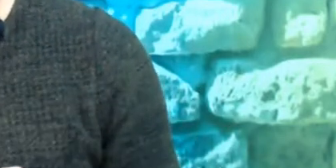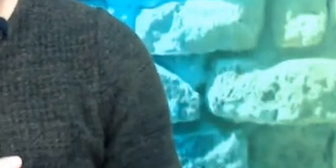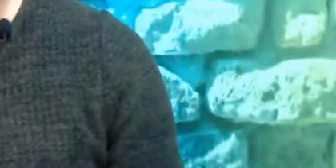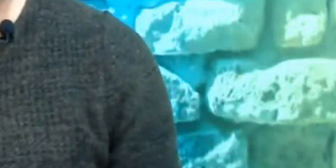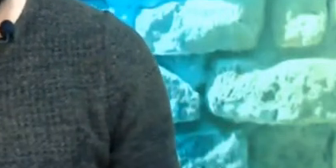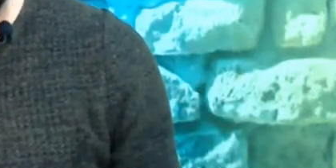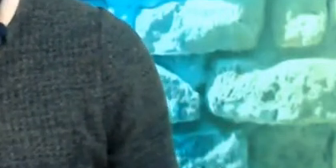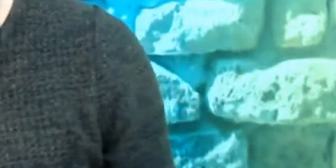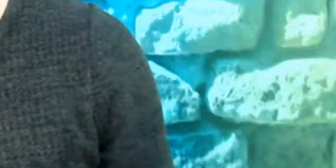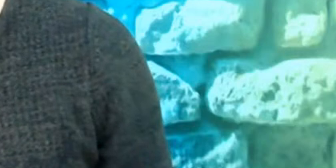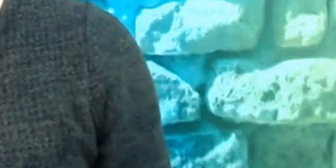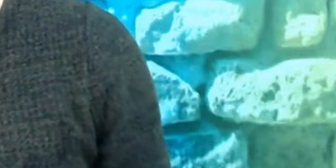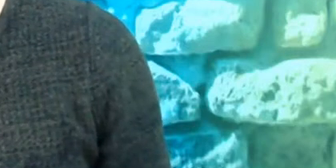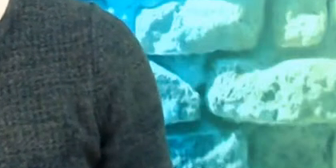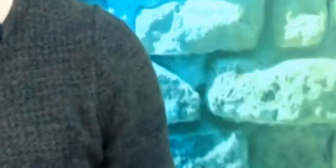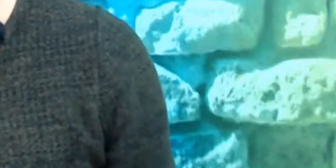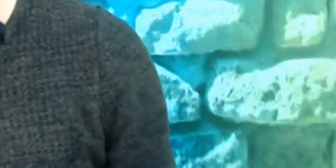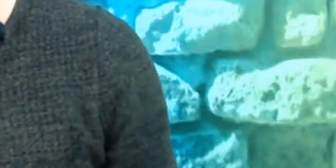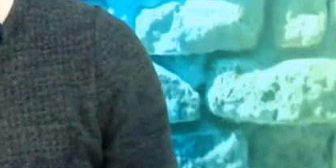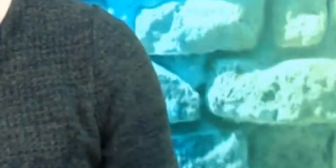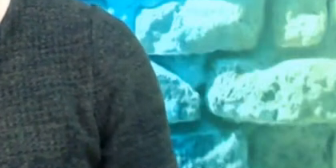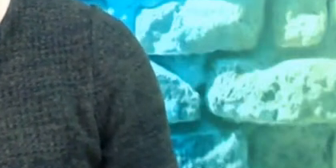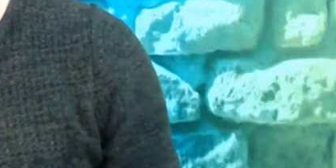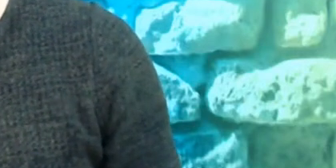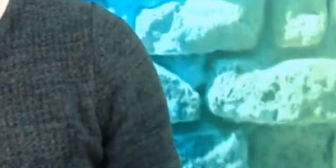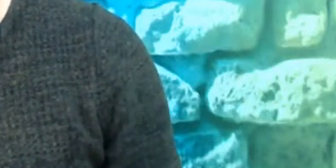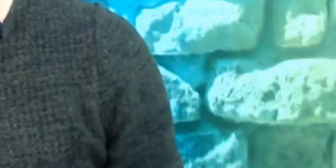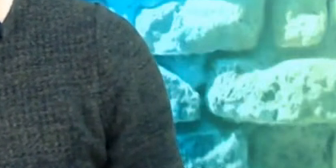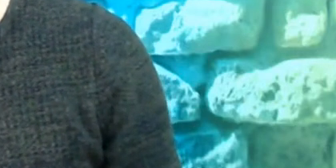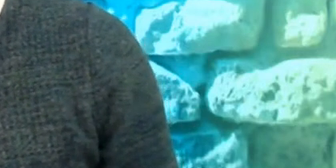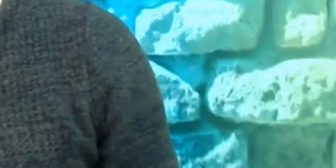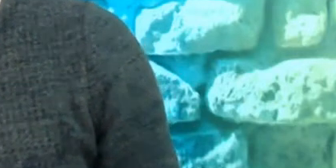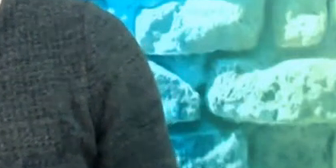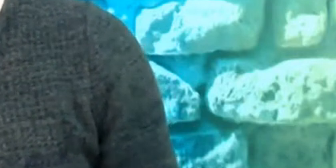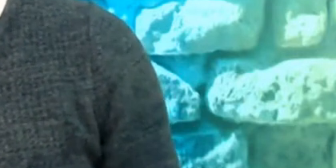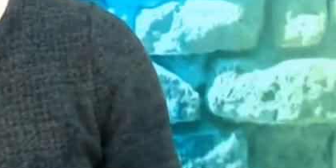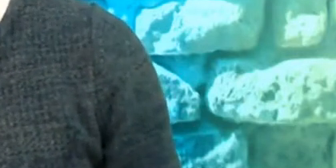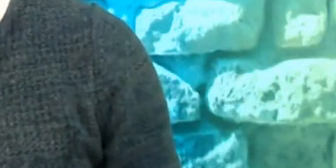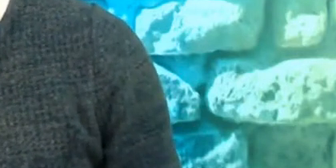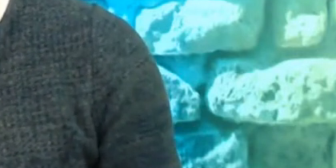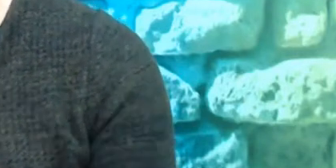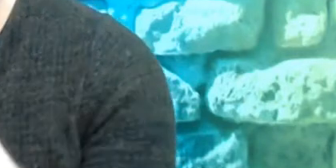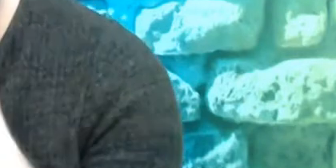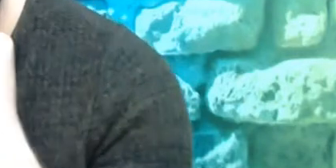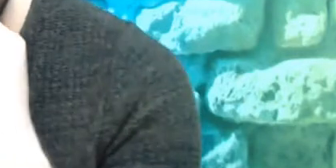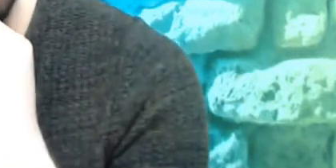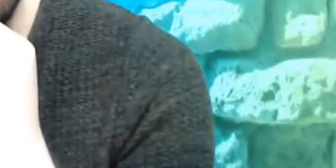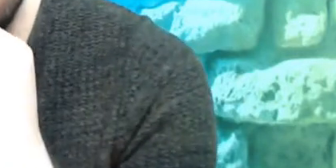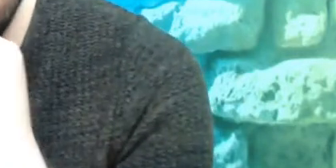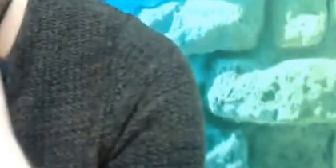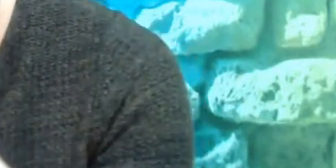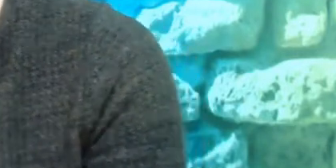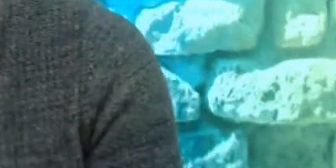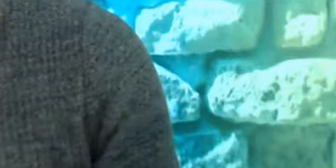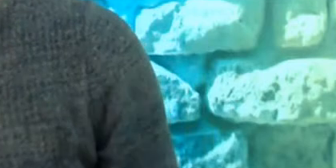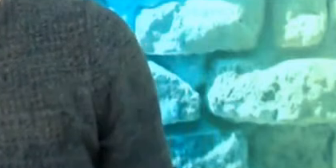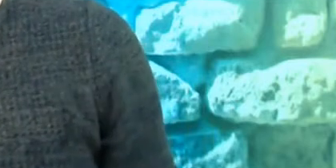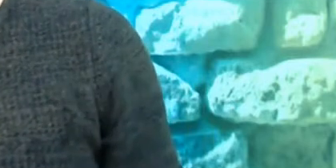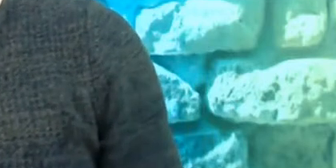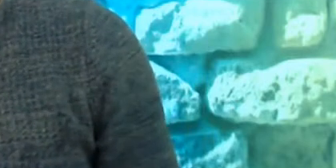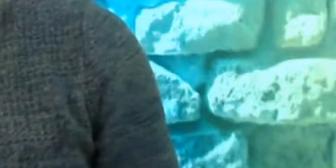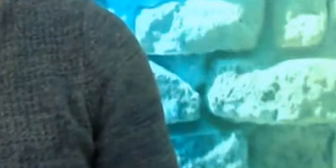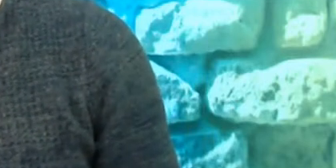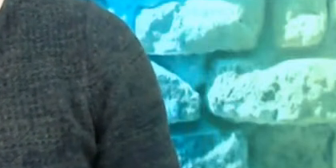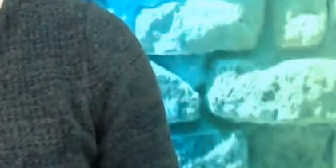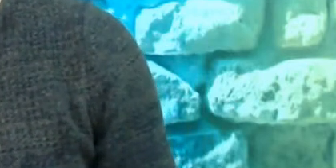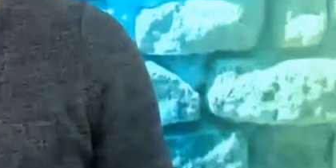ve Facebook'ta da sayfayı takip edip paylaşmanızı istiyoruz. Evet, böylelikle biz de buradan yayınımızı bitirelim.